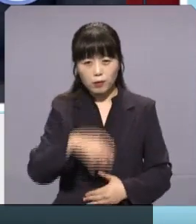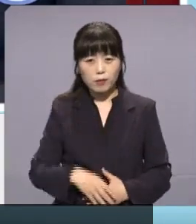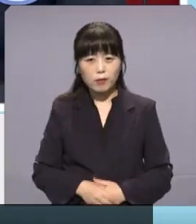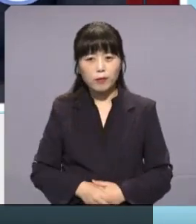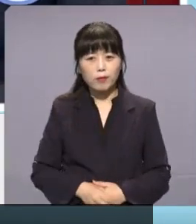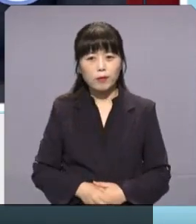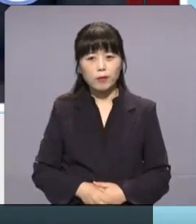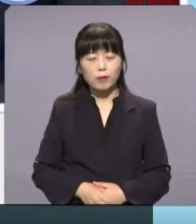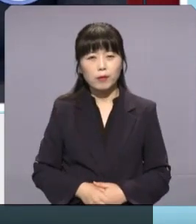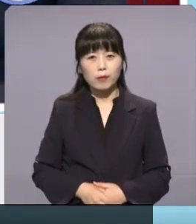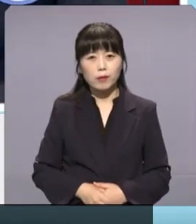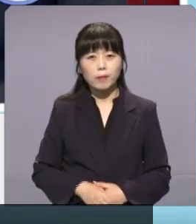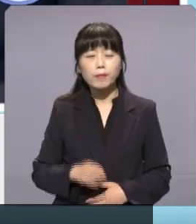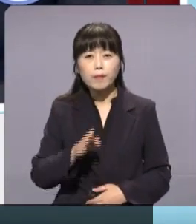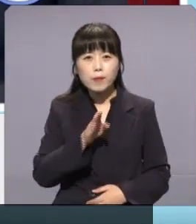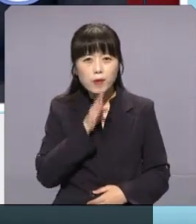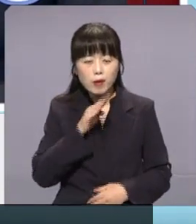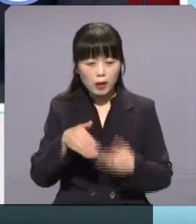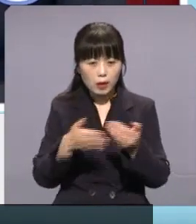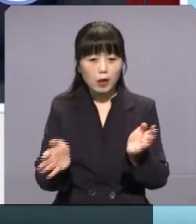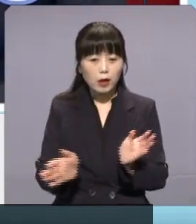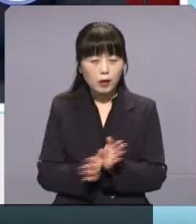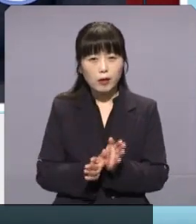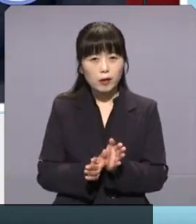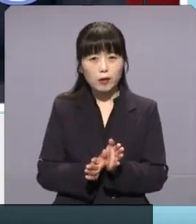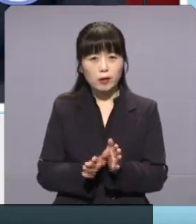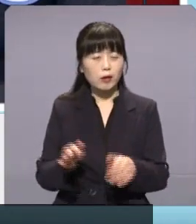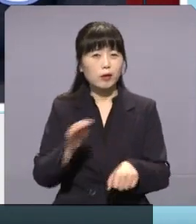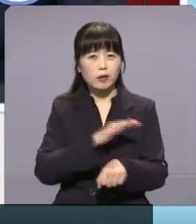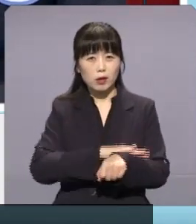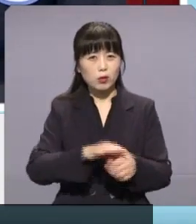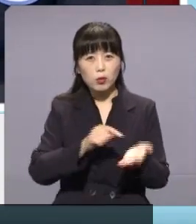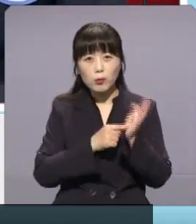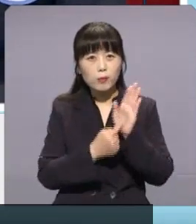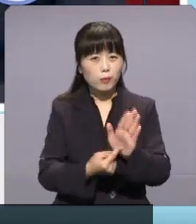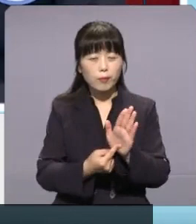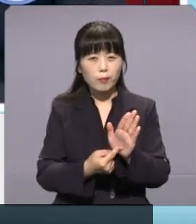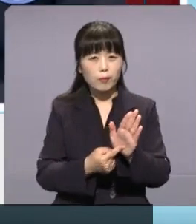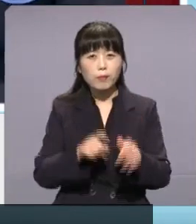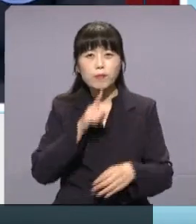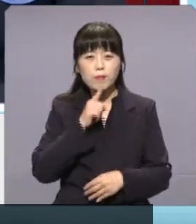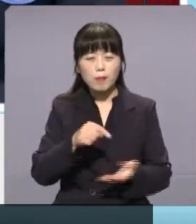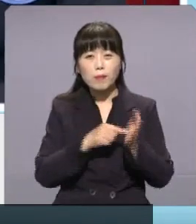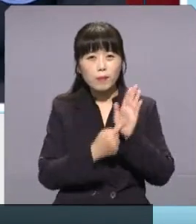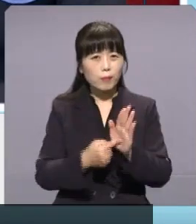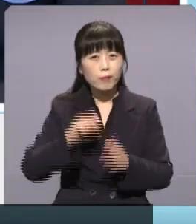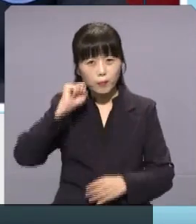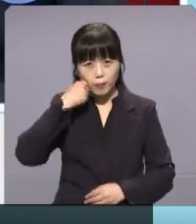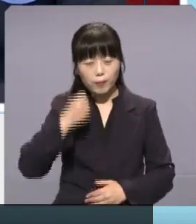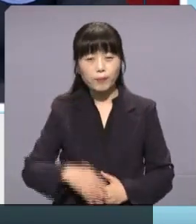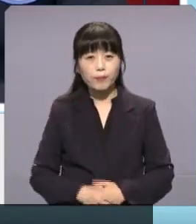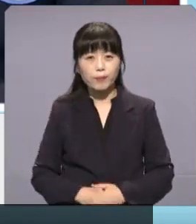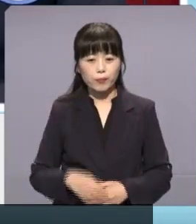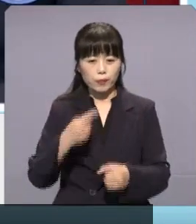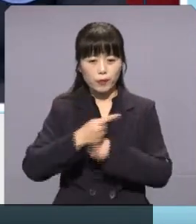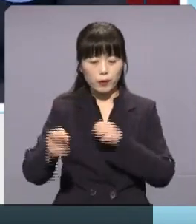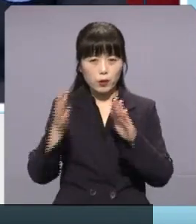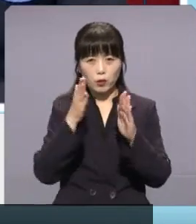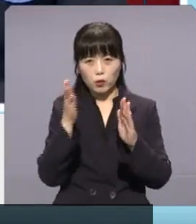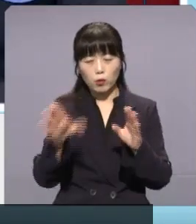지금 사실상 당에서는 제대로 목소리를 낼 수 없는 상황으로 가버린 거예요. 그러면 내년